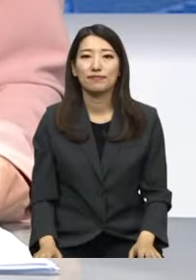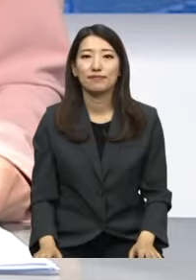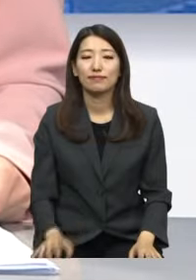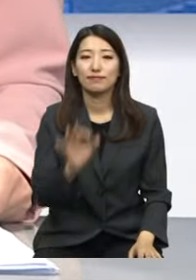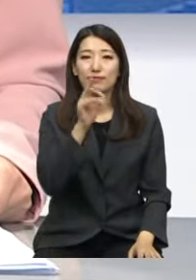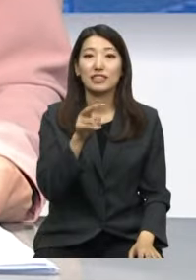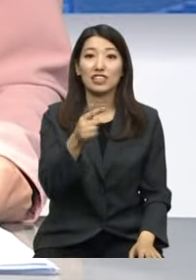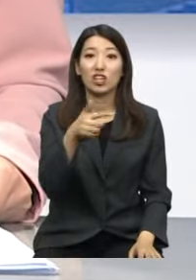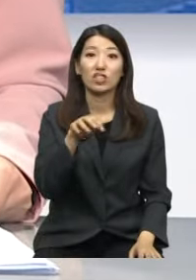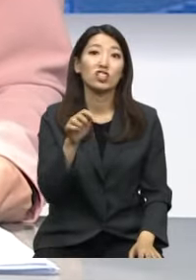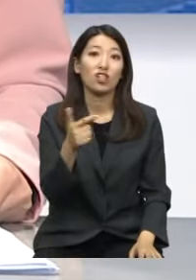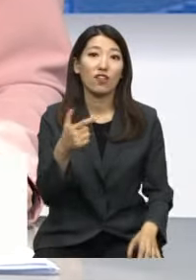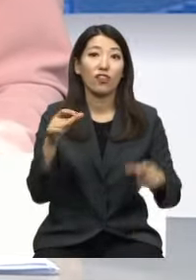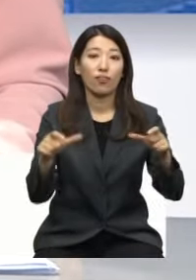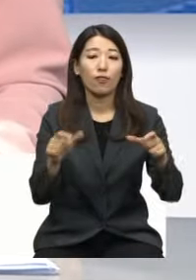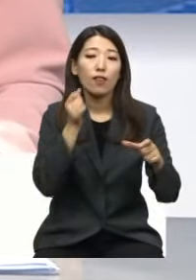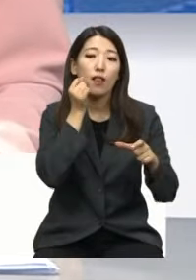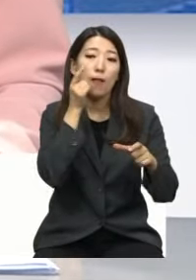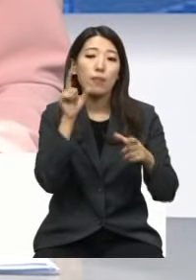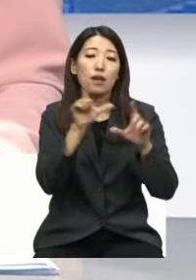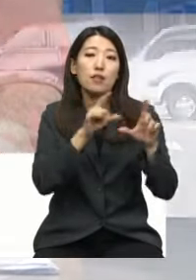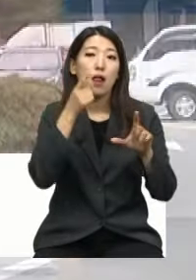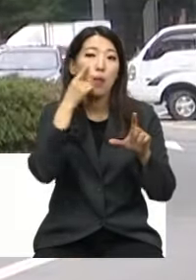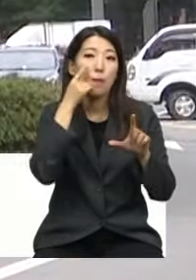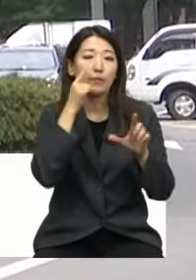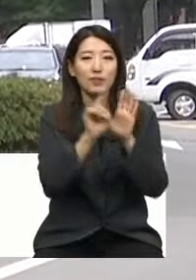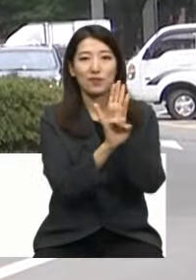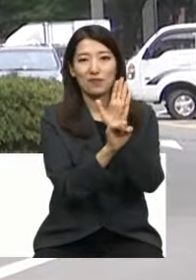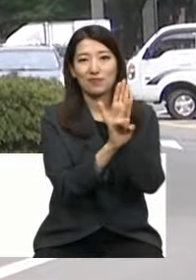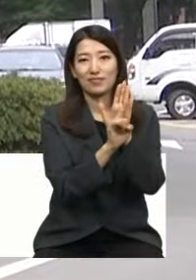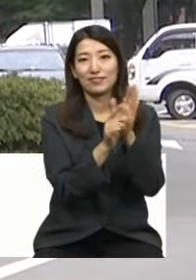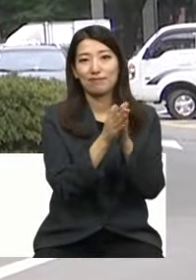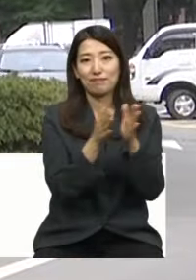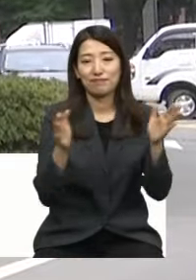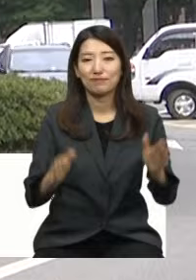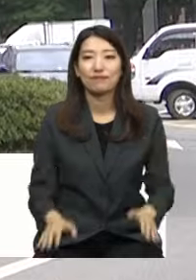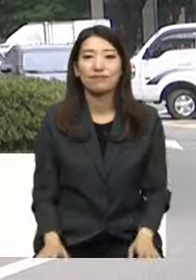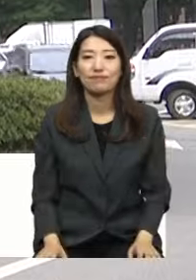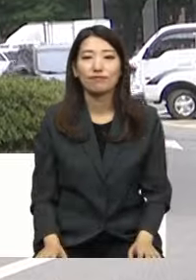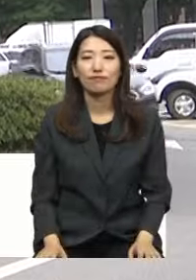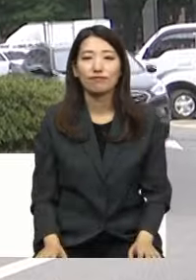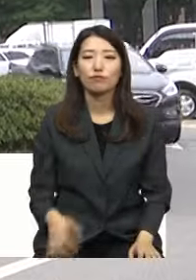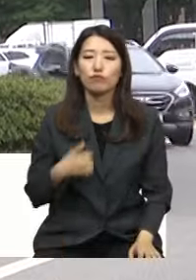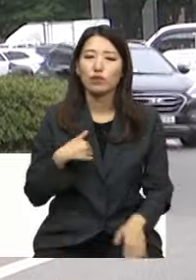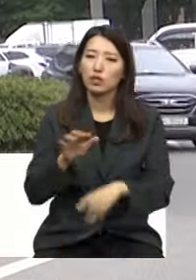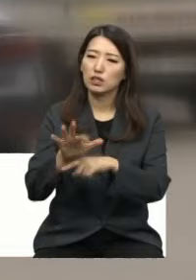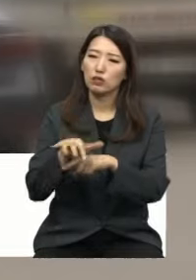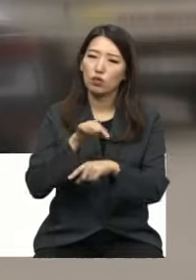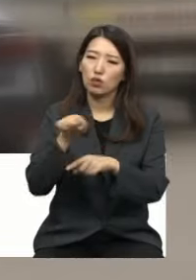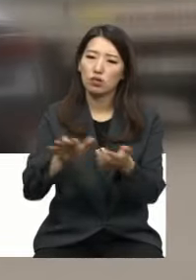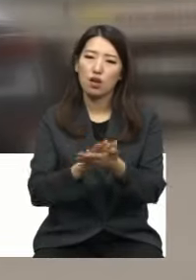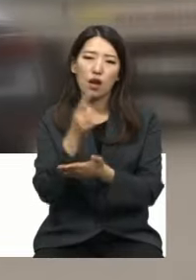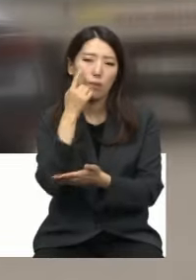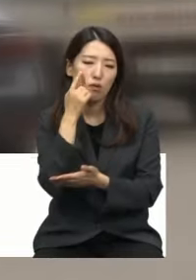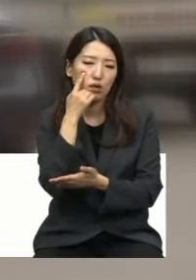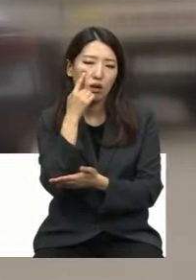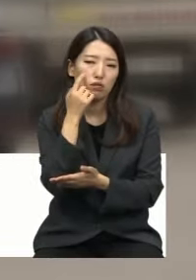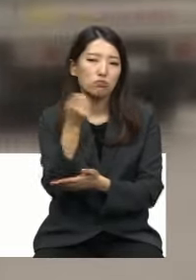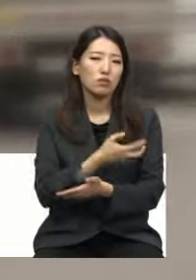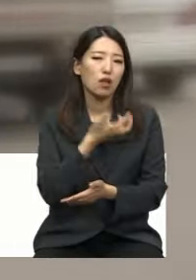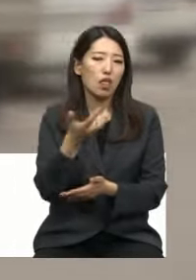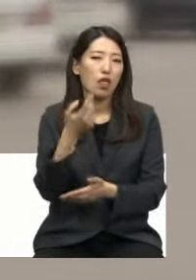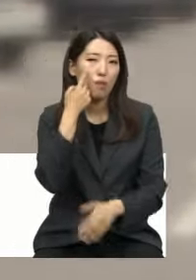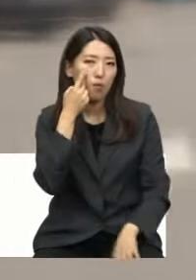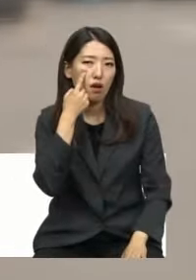연천군에서 한 달 살아보기 프로그램 참가자를 모집합니다이 프로그램은 귀농과 귀촌에 희망하는 도시민들이